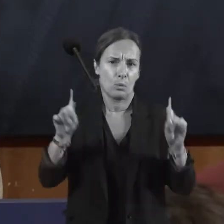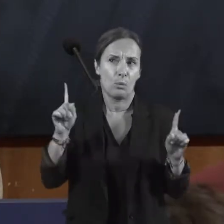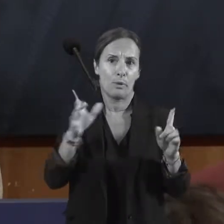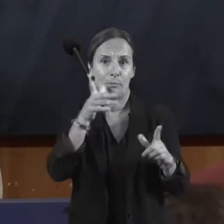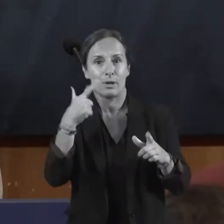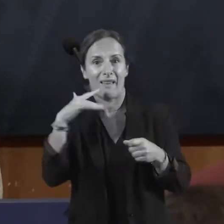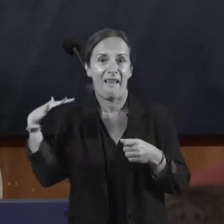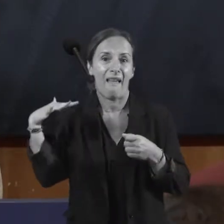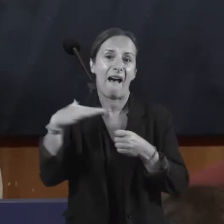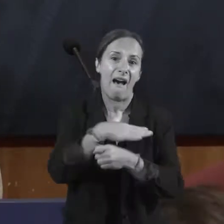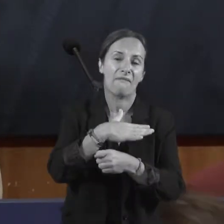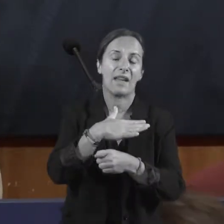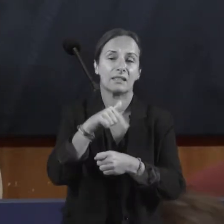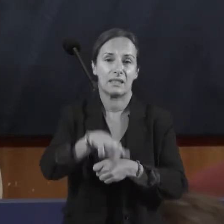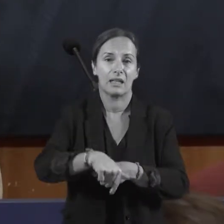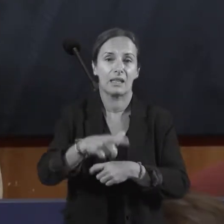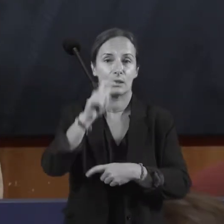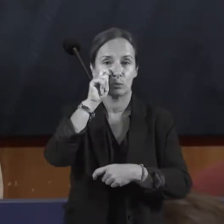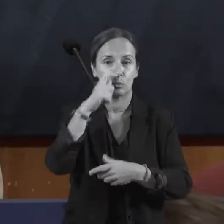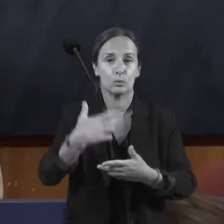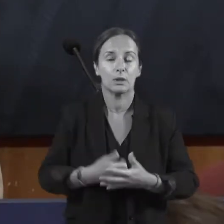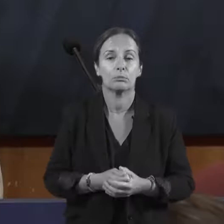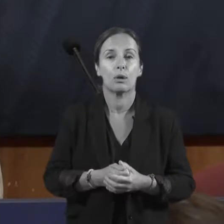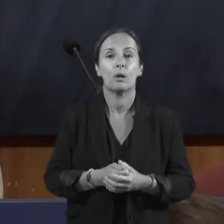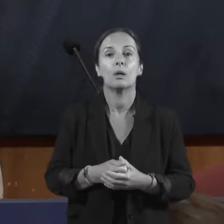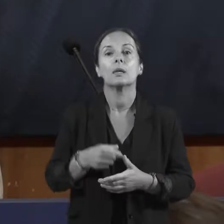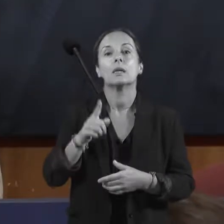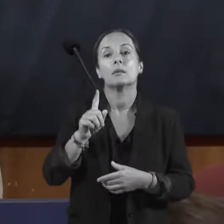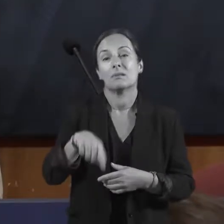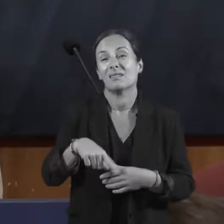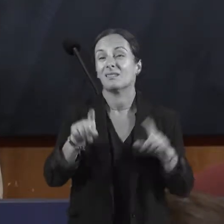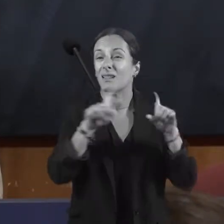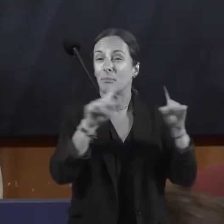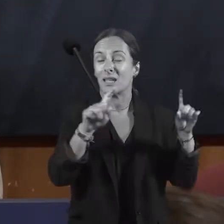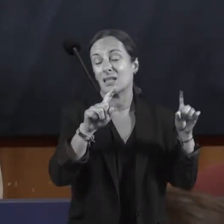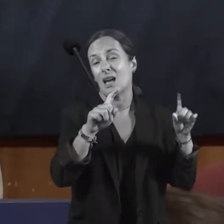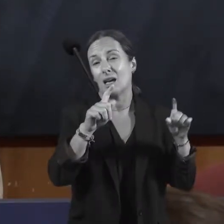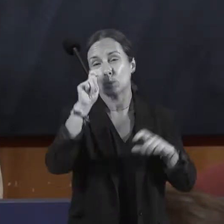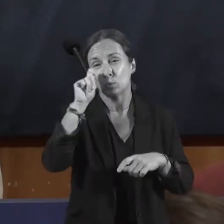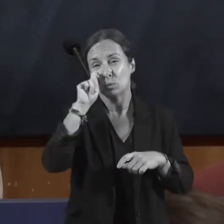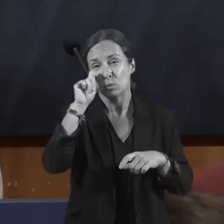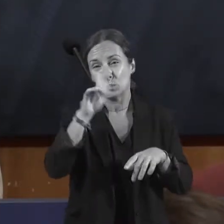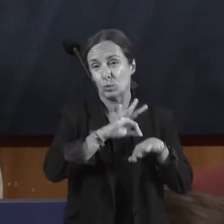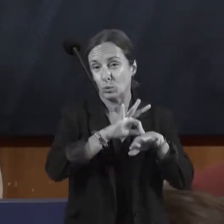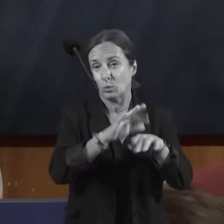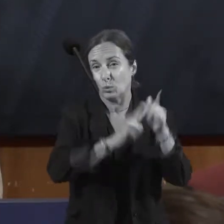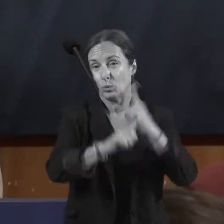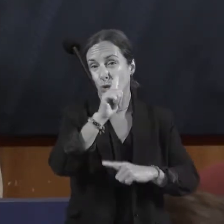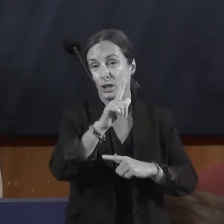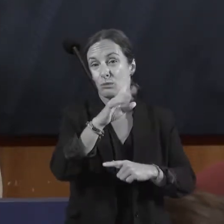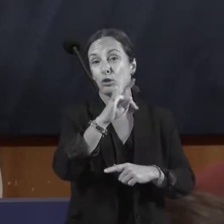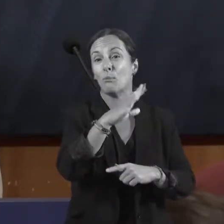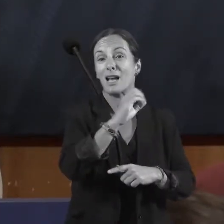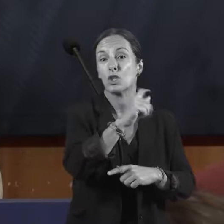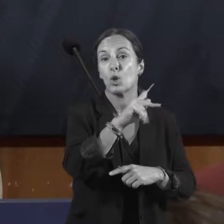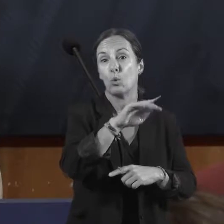important, i també es contesta, també està condicionat per la fallida de Thomas Cook i tot el que suposa en el mercat britànic, i per tant